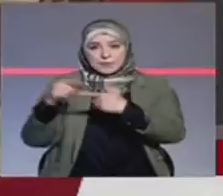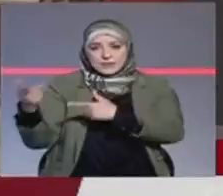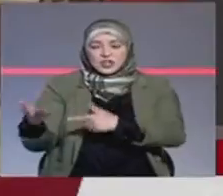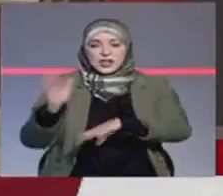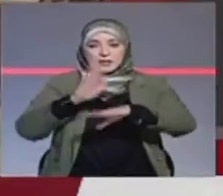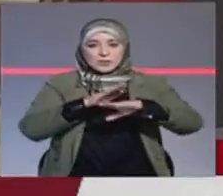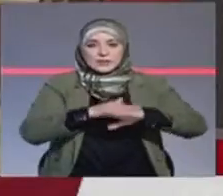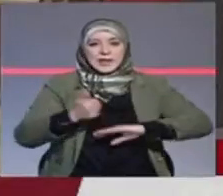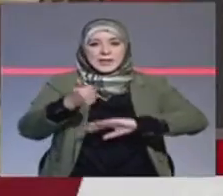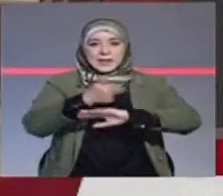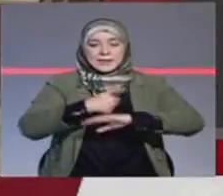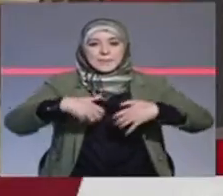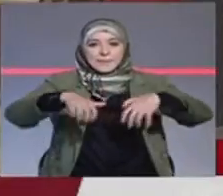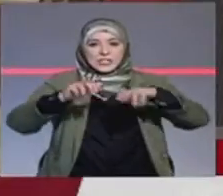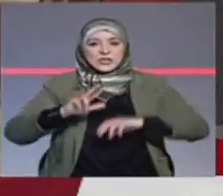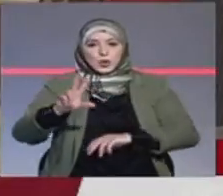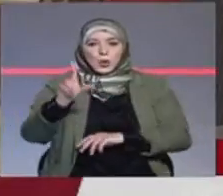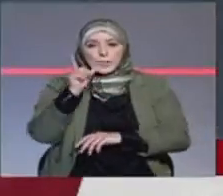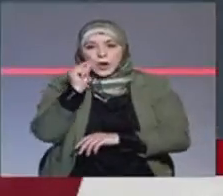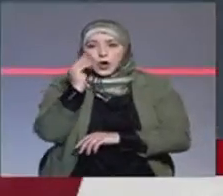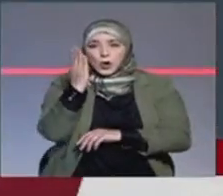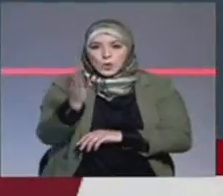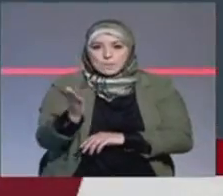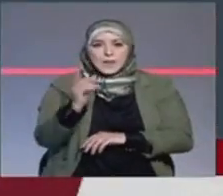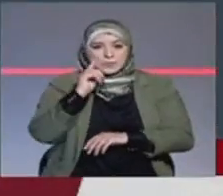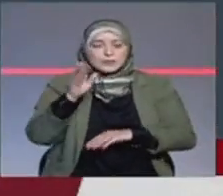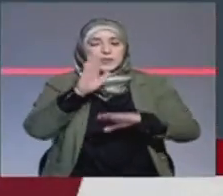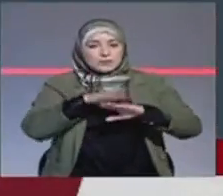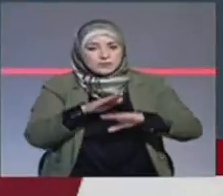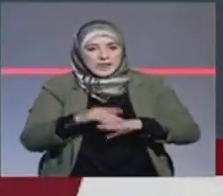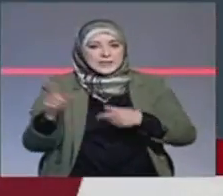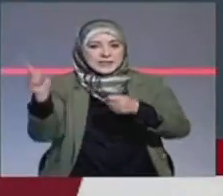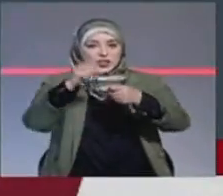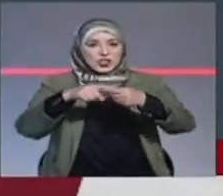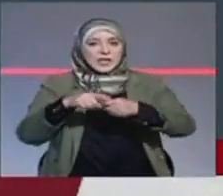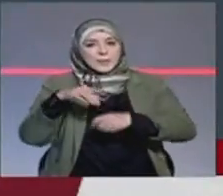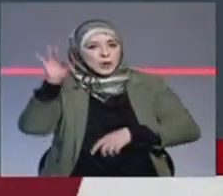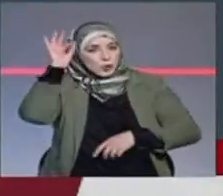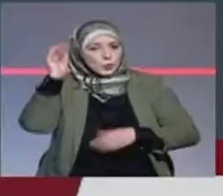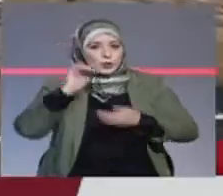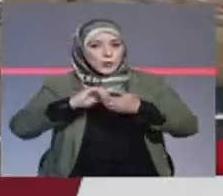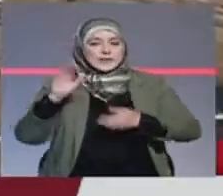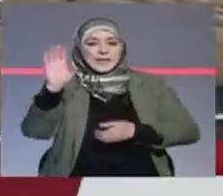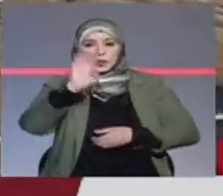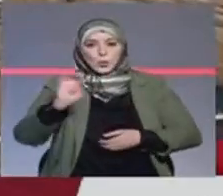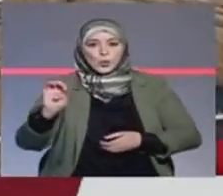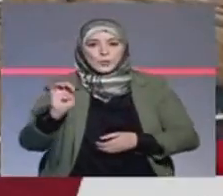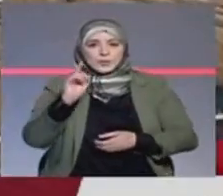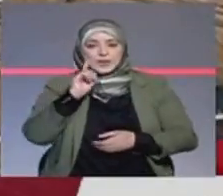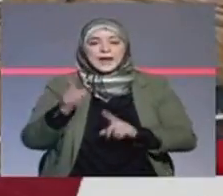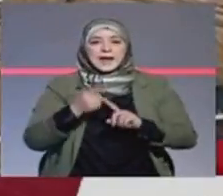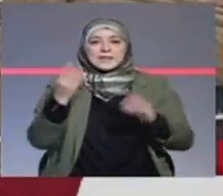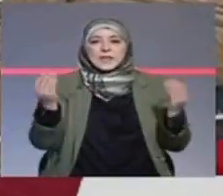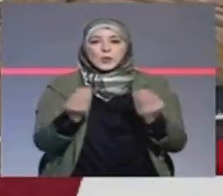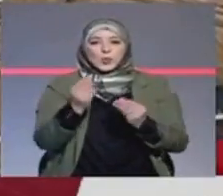دعا رئيس مجلس نواب الشعب راشد الغنوشي إلى تعزيز الشراكة بين تونس والاتحاد الأوروبي خاصة عبر إتاحة